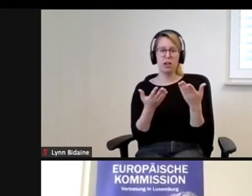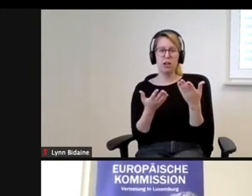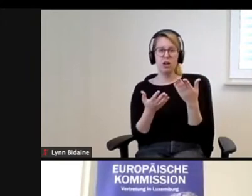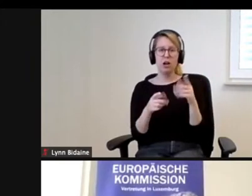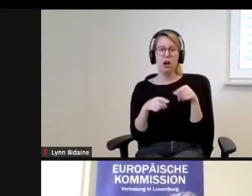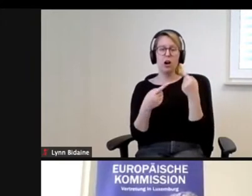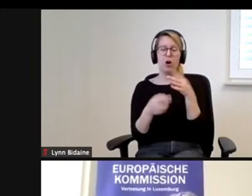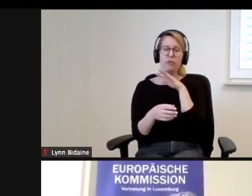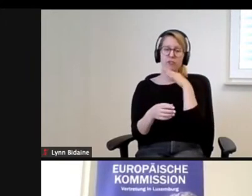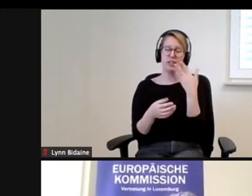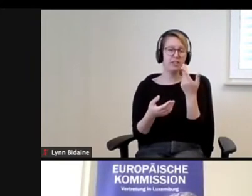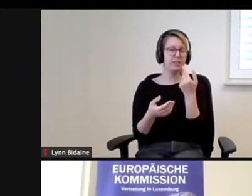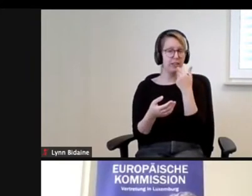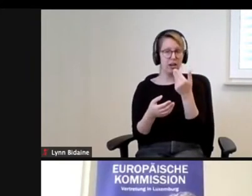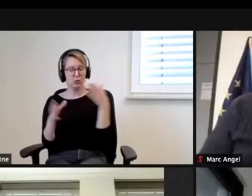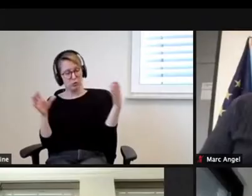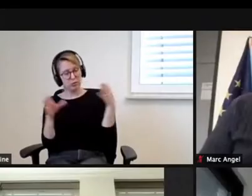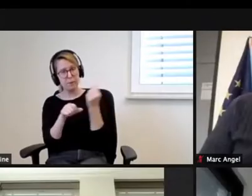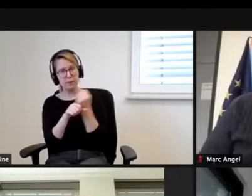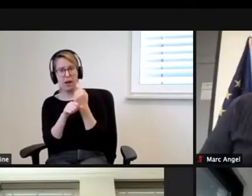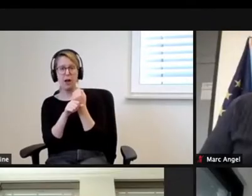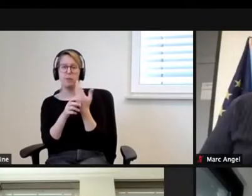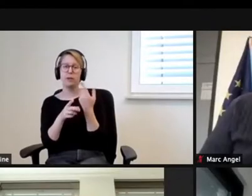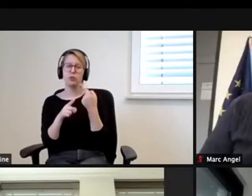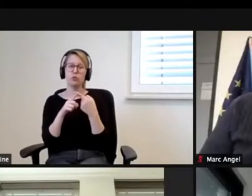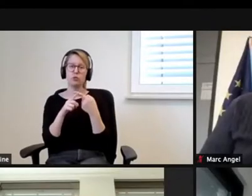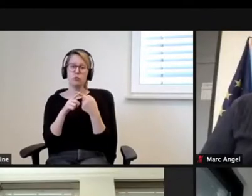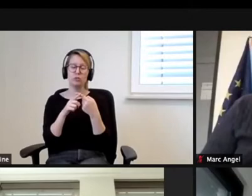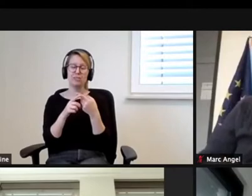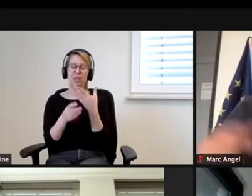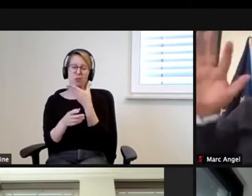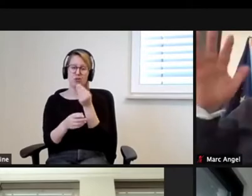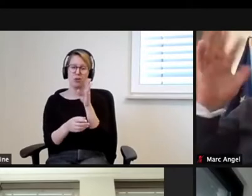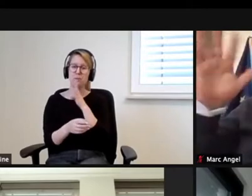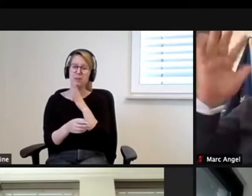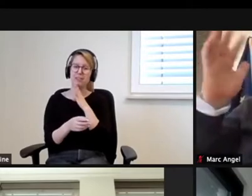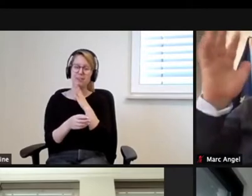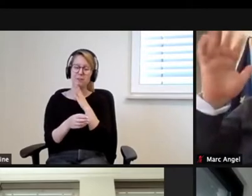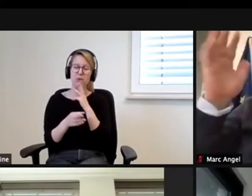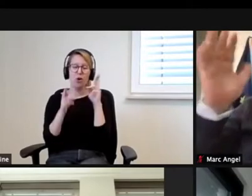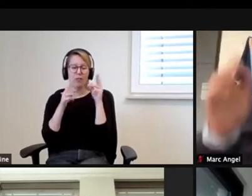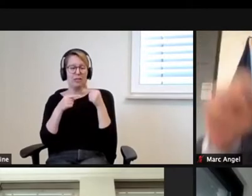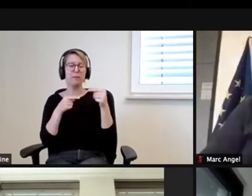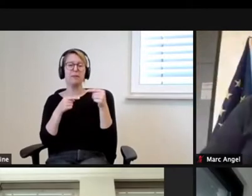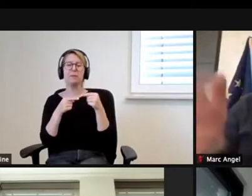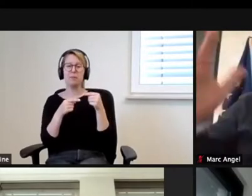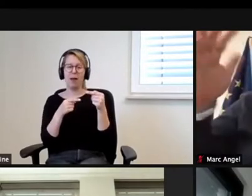bon après-midi. À bientôt. Bis geschwind. À bientôt.